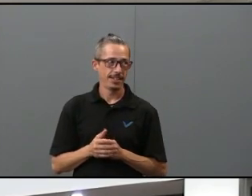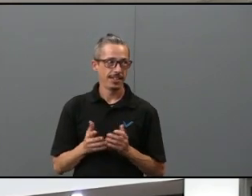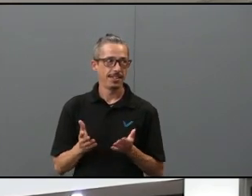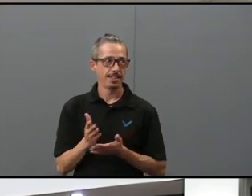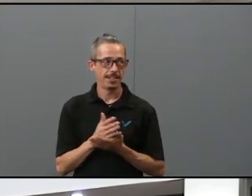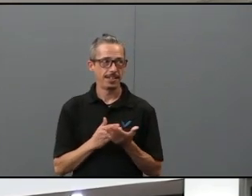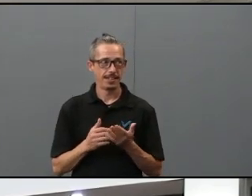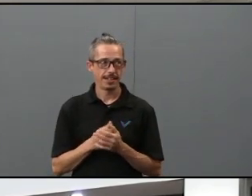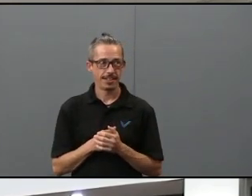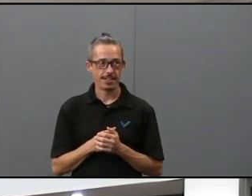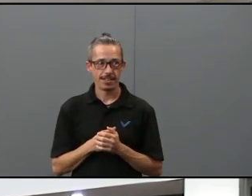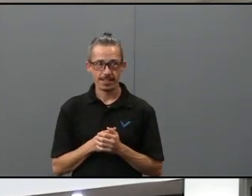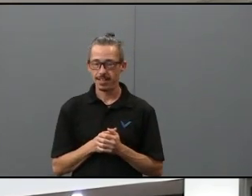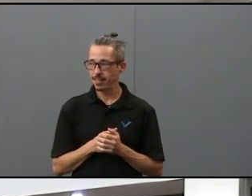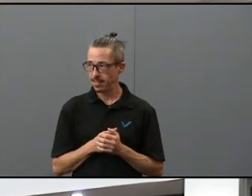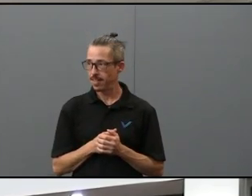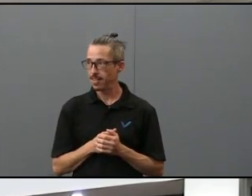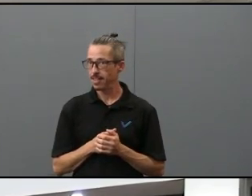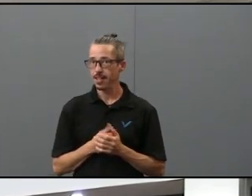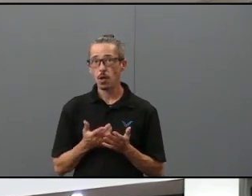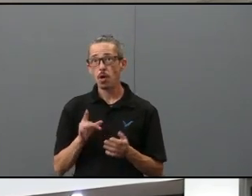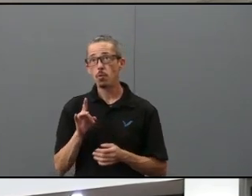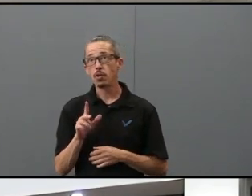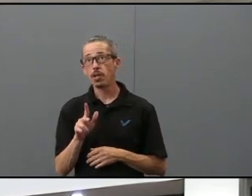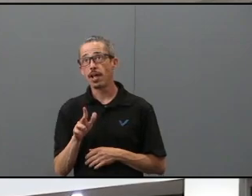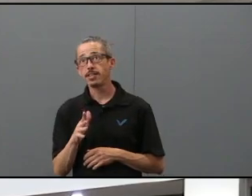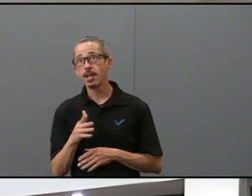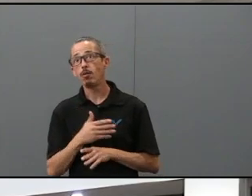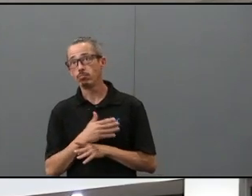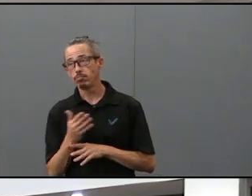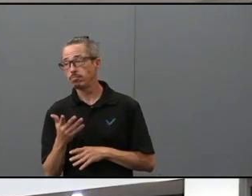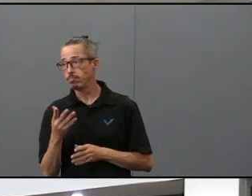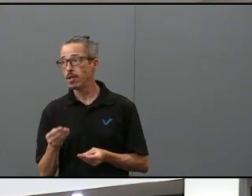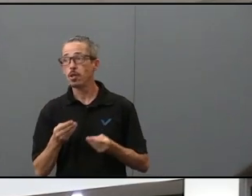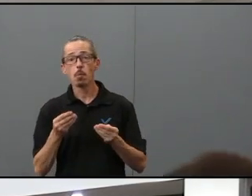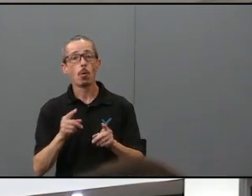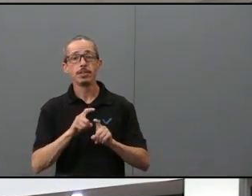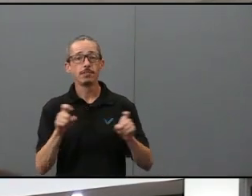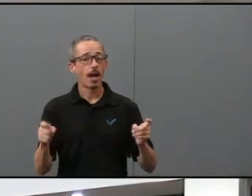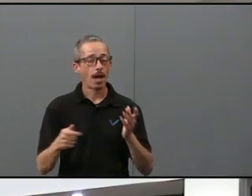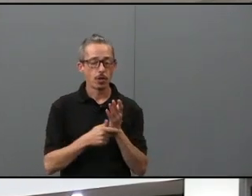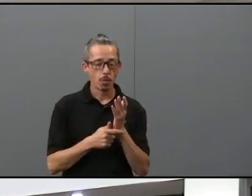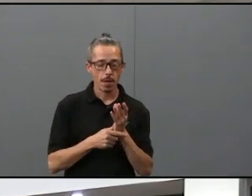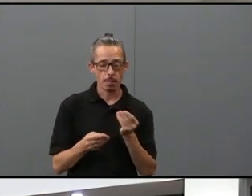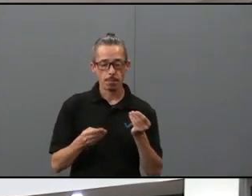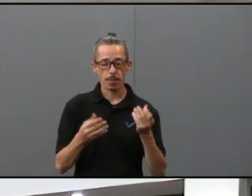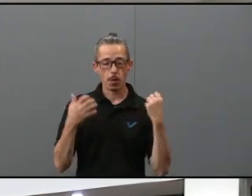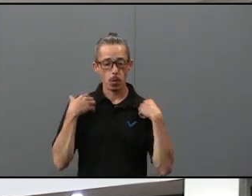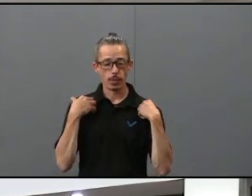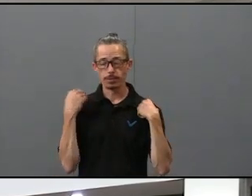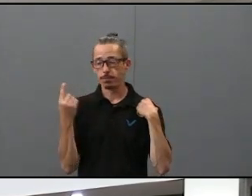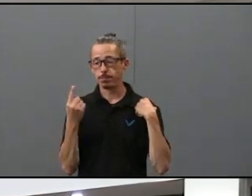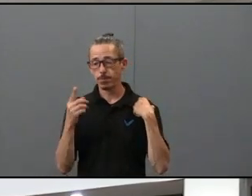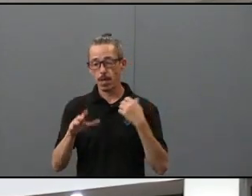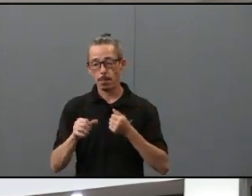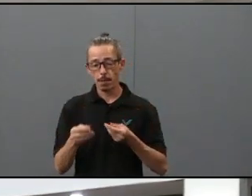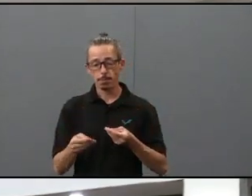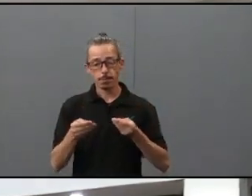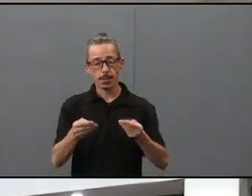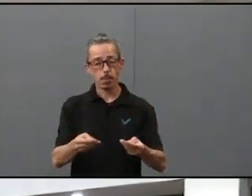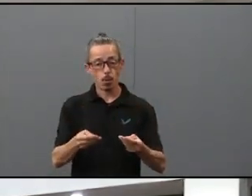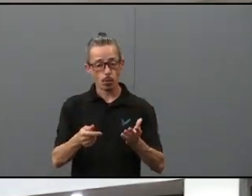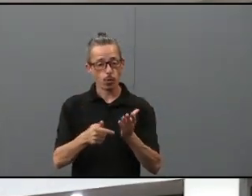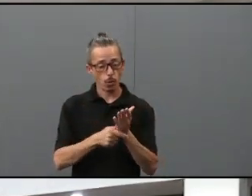8h 35 ok euh merci donc dépôt de divers documents maintenant alors le Conseil Municipal prend acte du dépôt